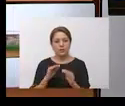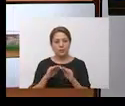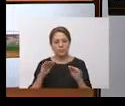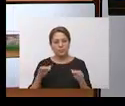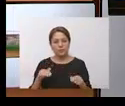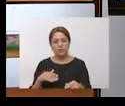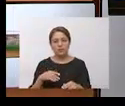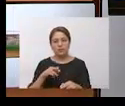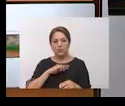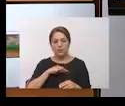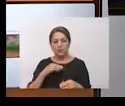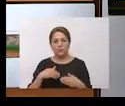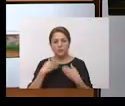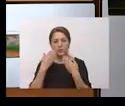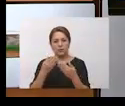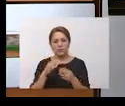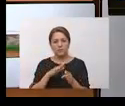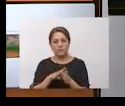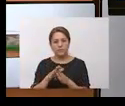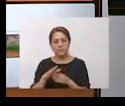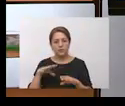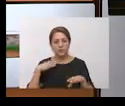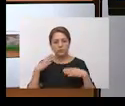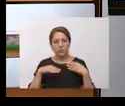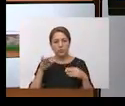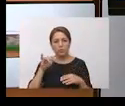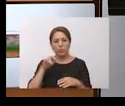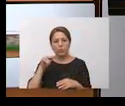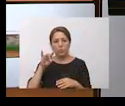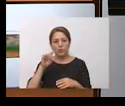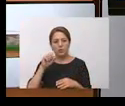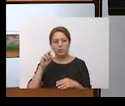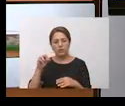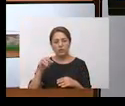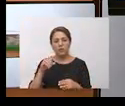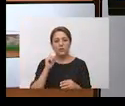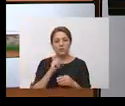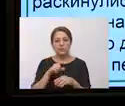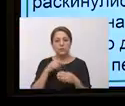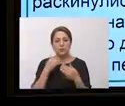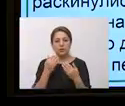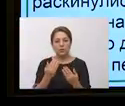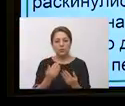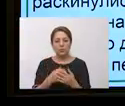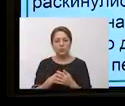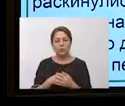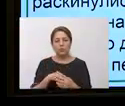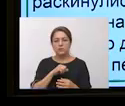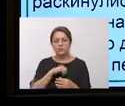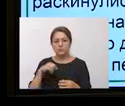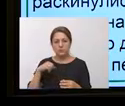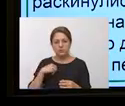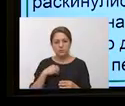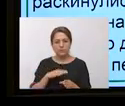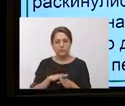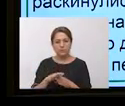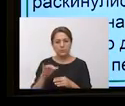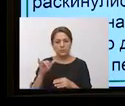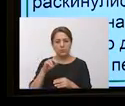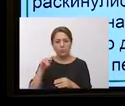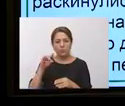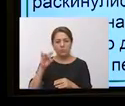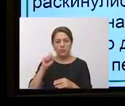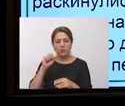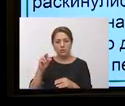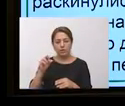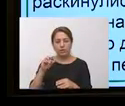я предлагаю вам выполнить тренировочное упражнение. Задание такое. Самостоятельно выполните упражнение